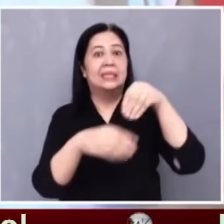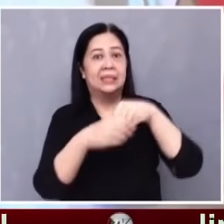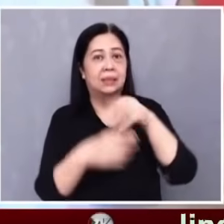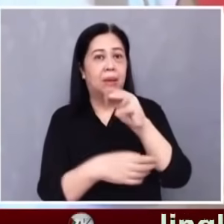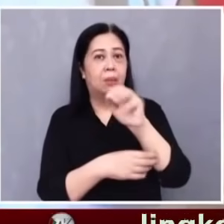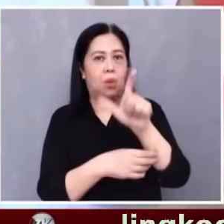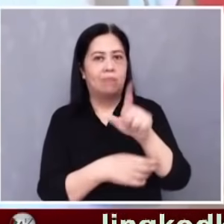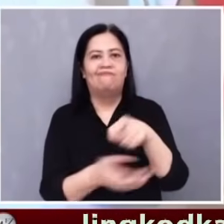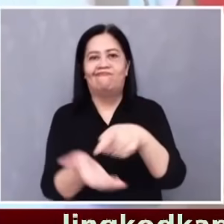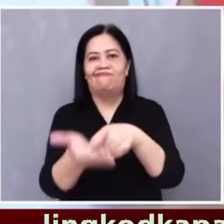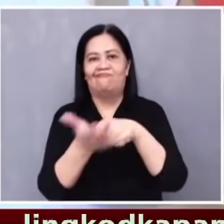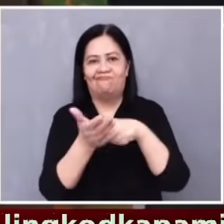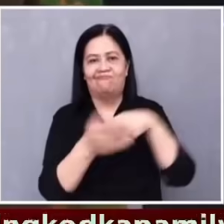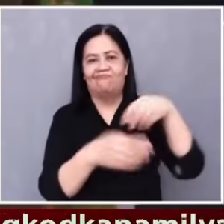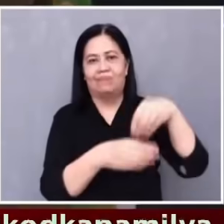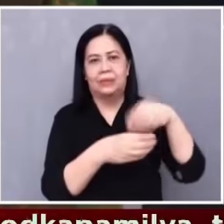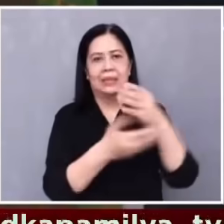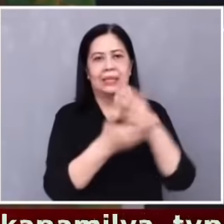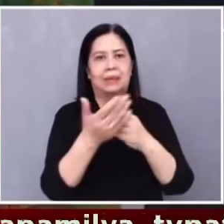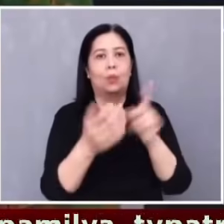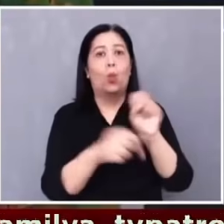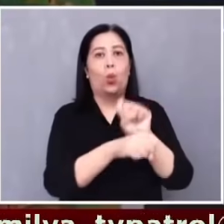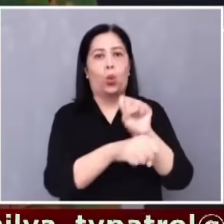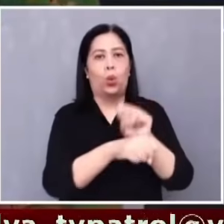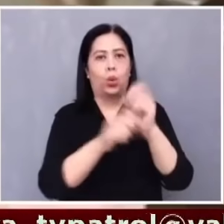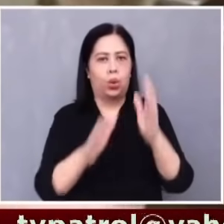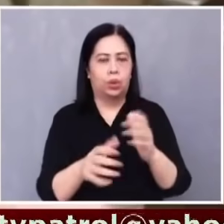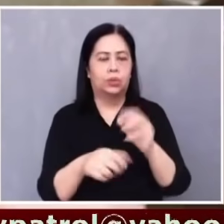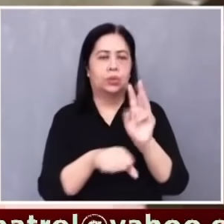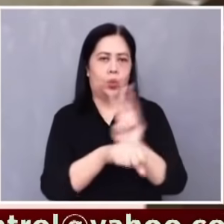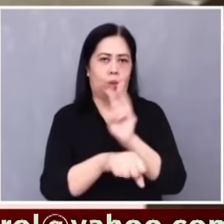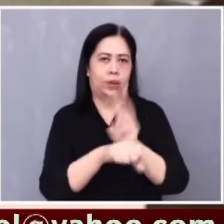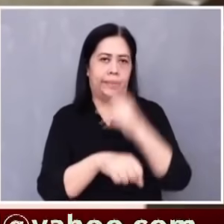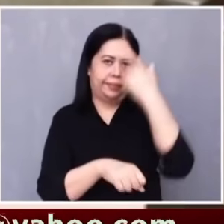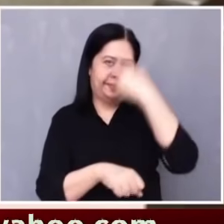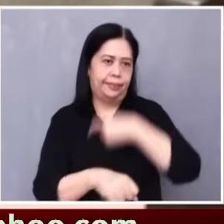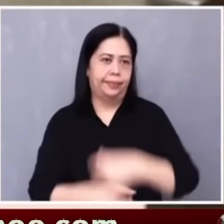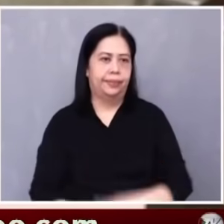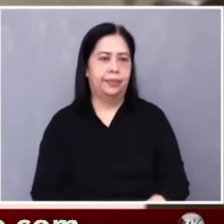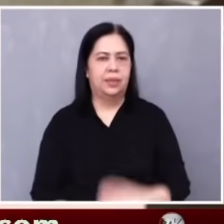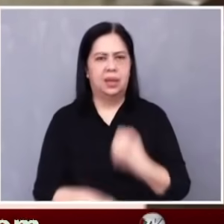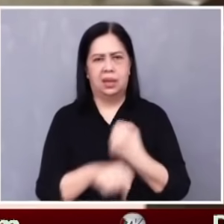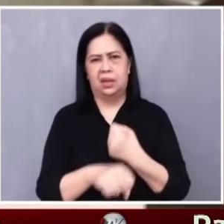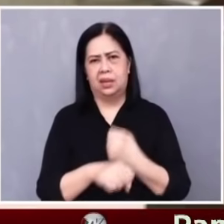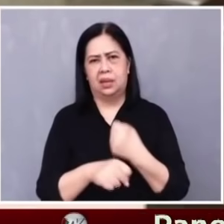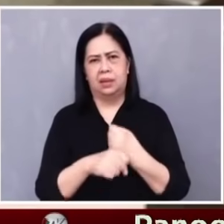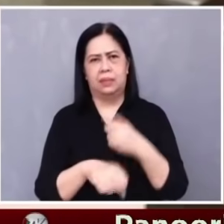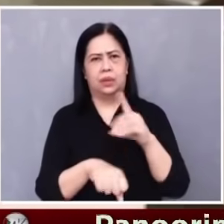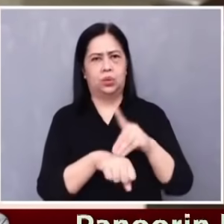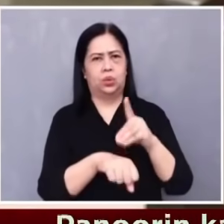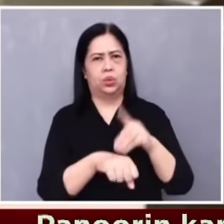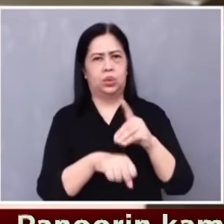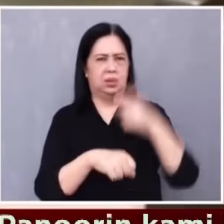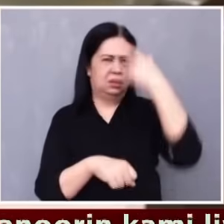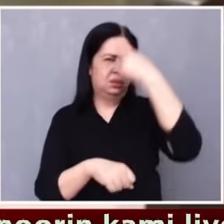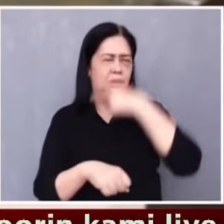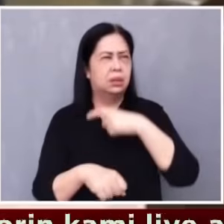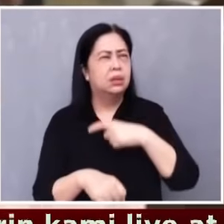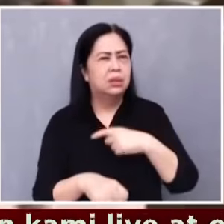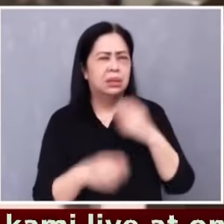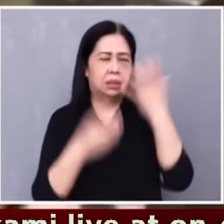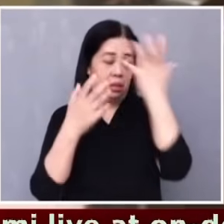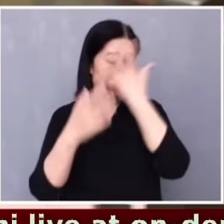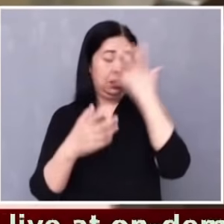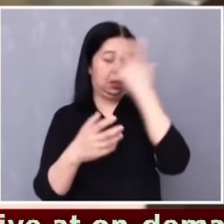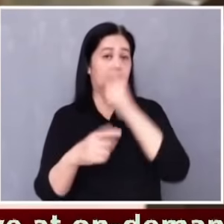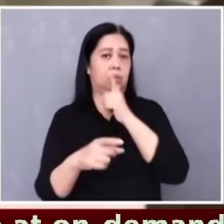required pa rin ang mga manggagawa na magsuot nito. Ang hirap po kasi talaga pag naka-duty ng naka-face shield po talaga nakakahilo as in.